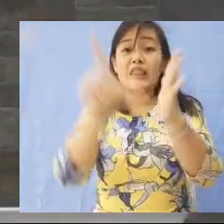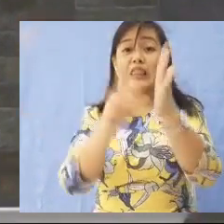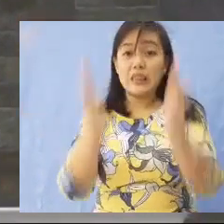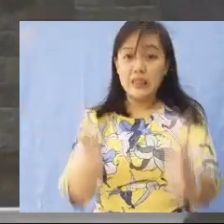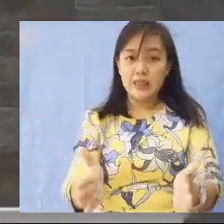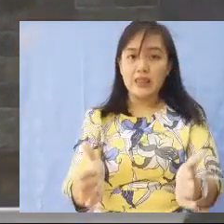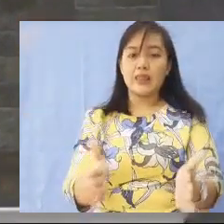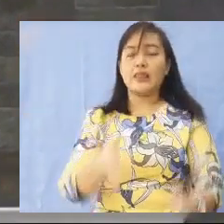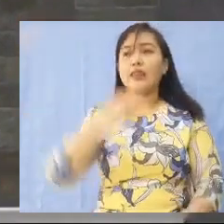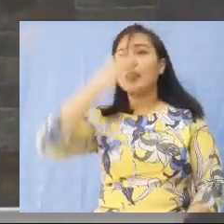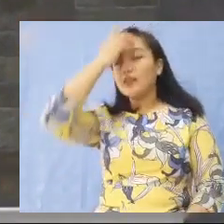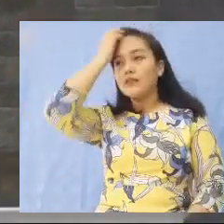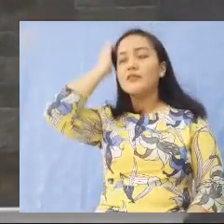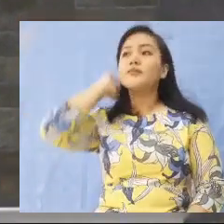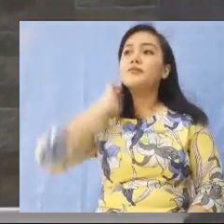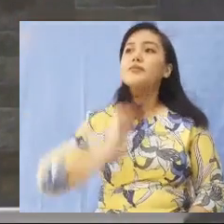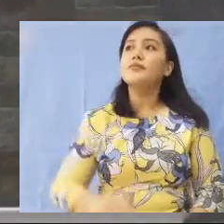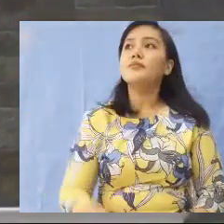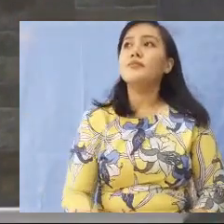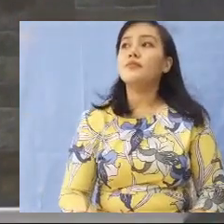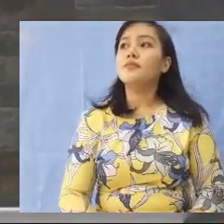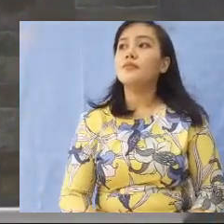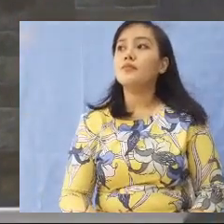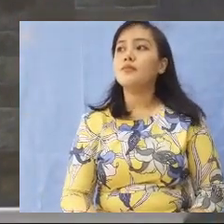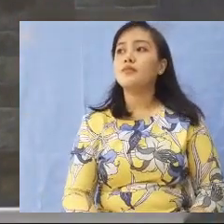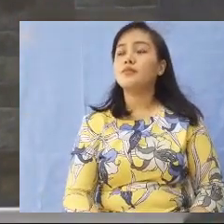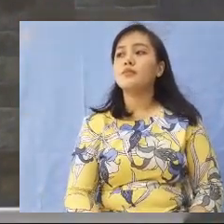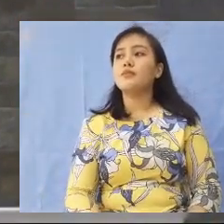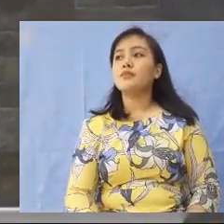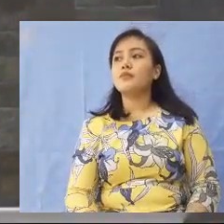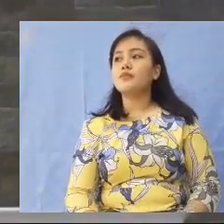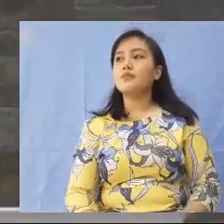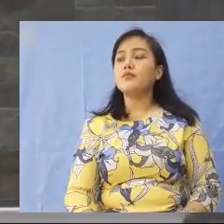kanyang kliyente. But in this particular